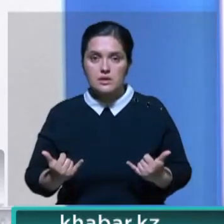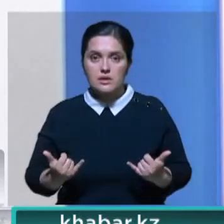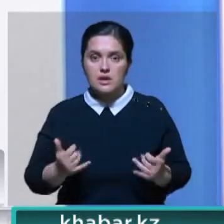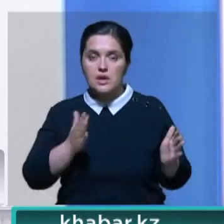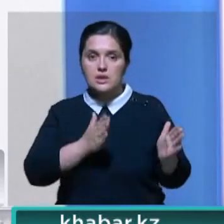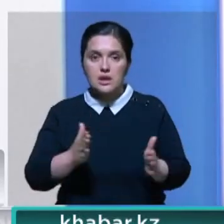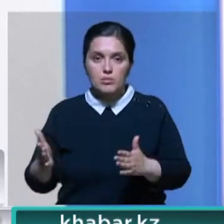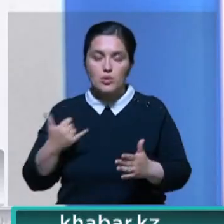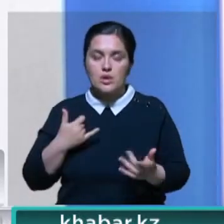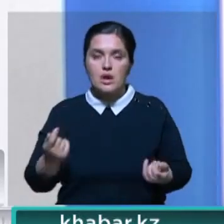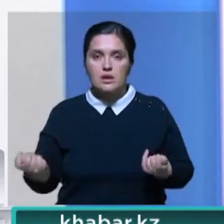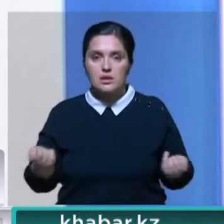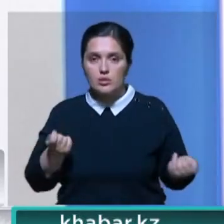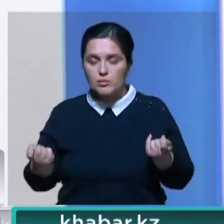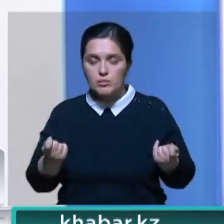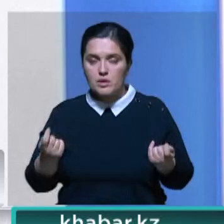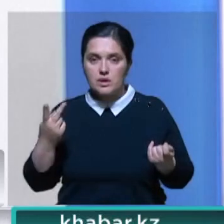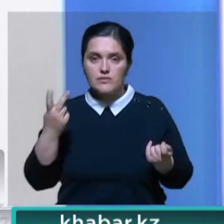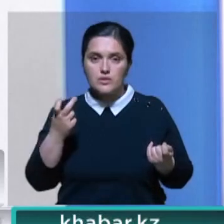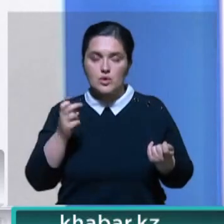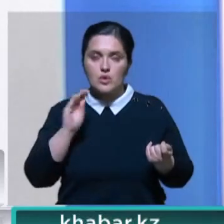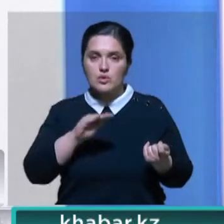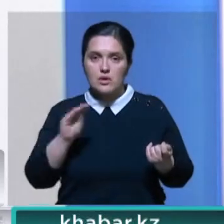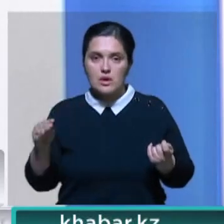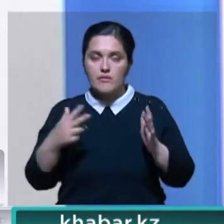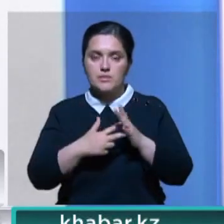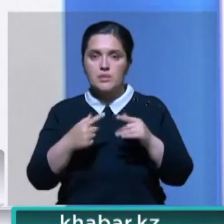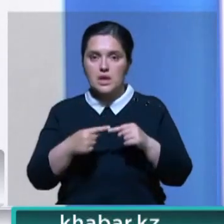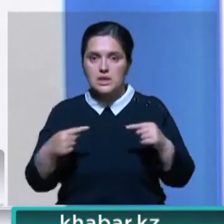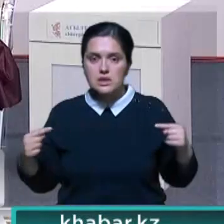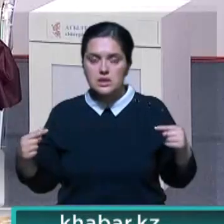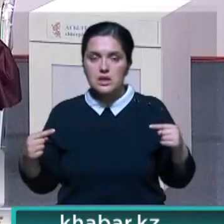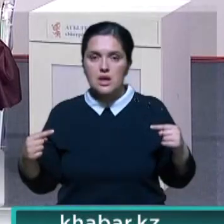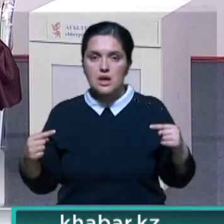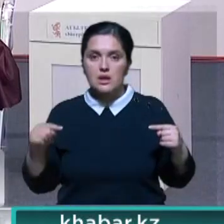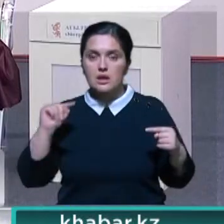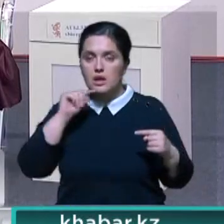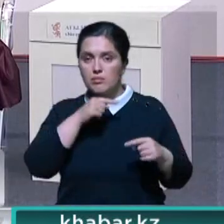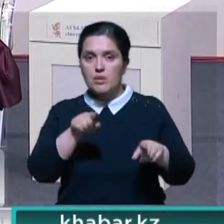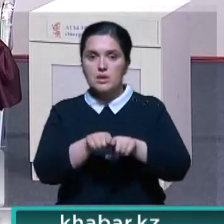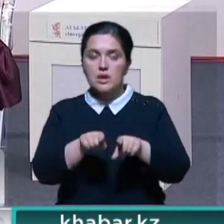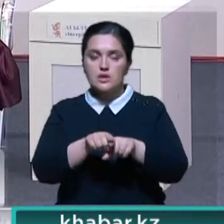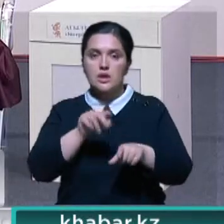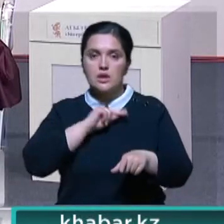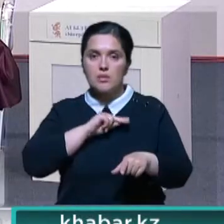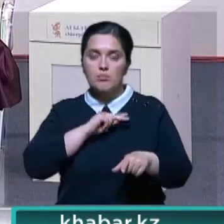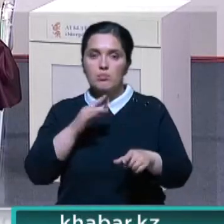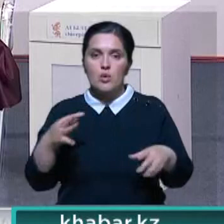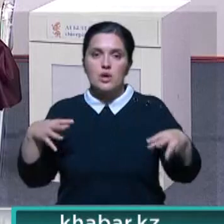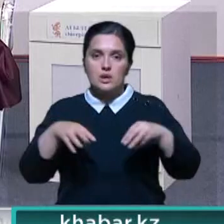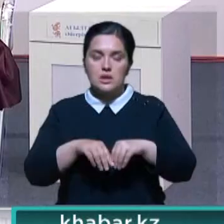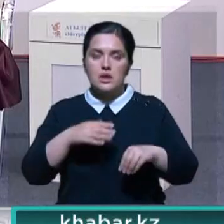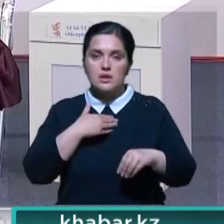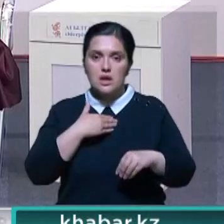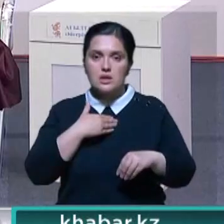мы регулируем порядка 200 установок в 8 различных секторах экономики, а также идет работа по интеграции нашей